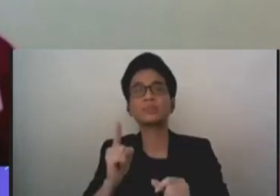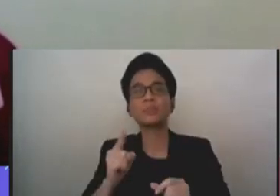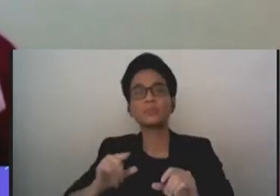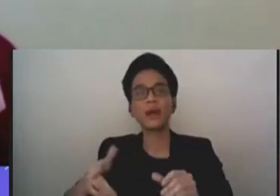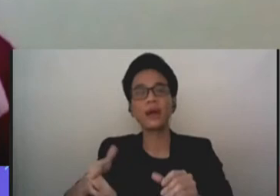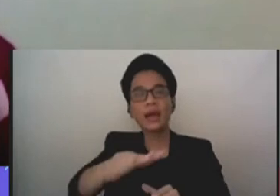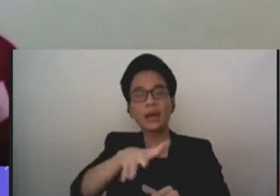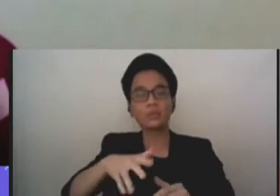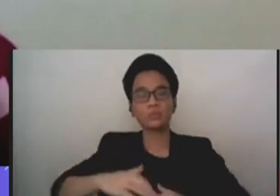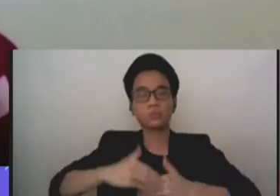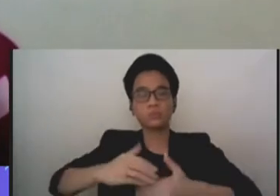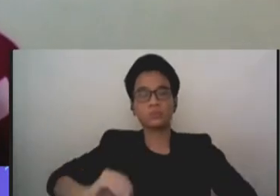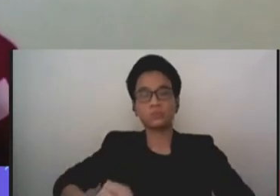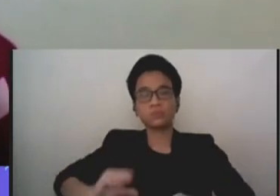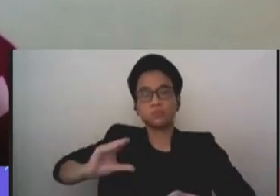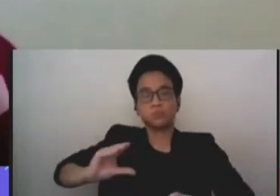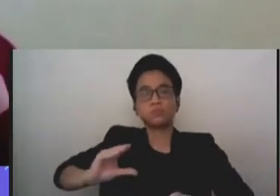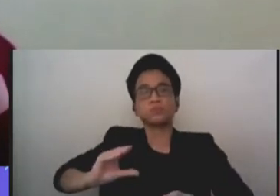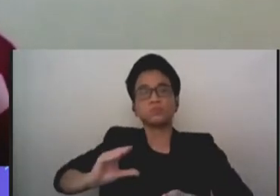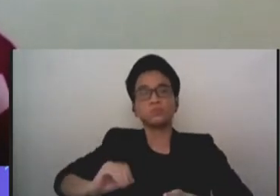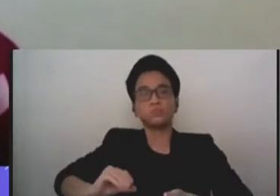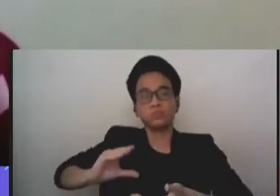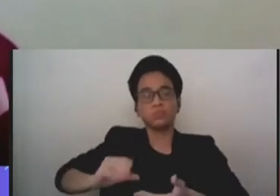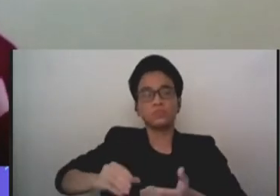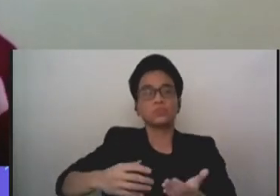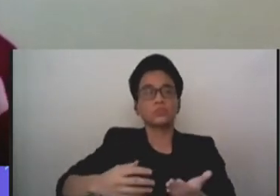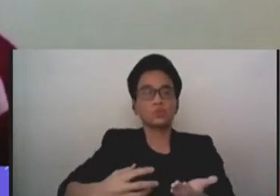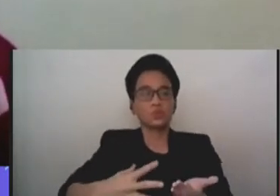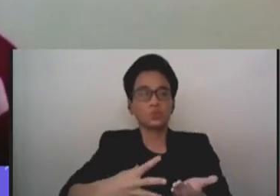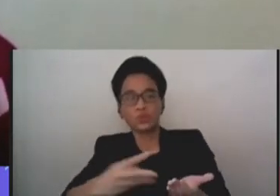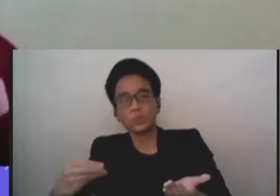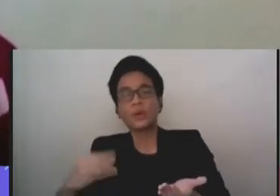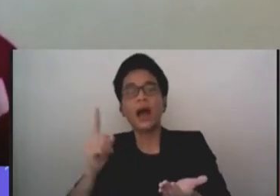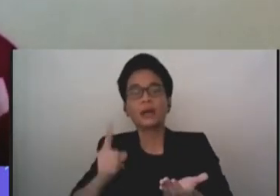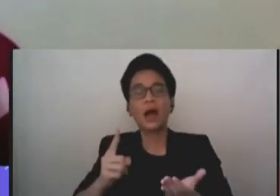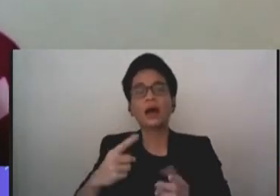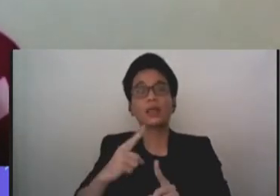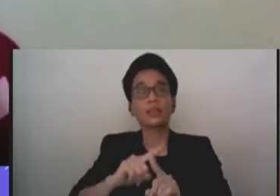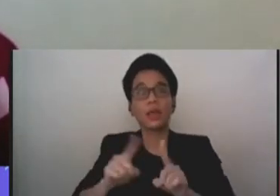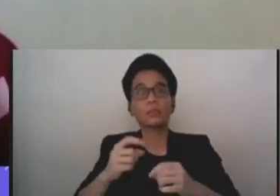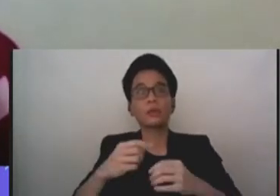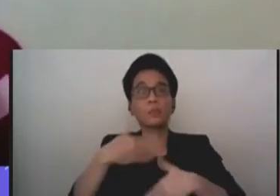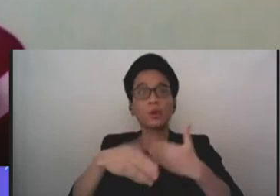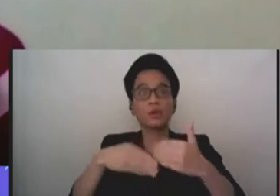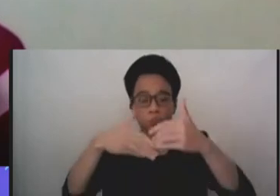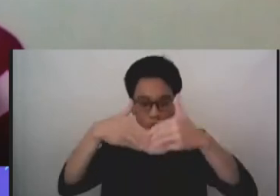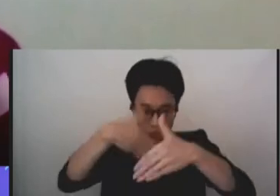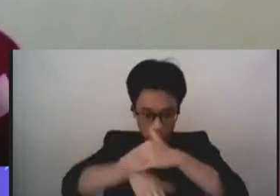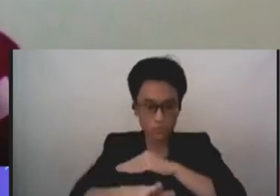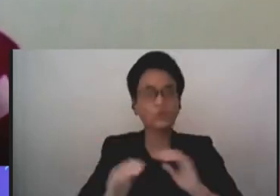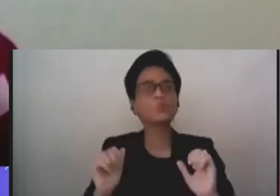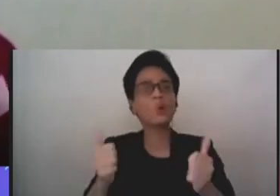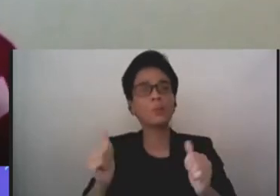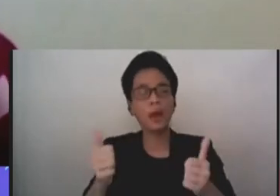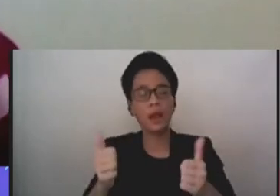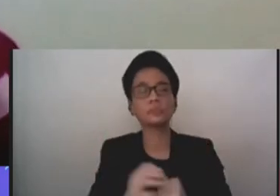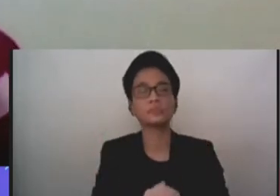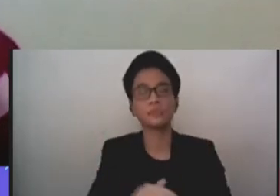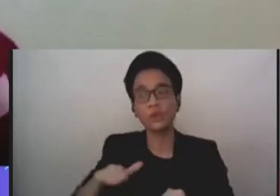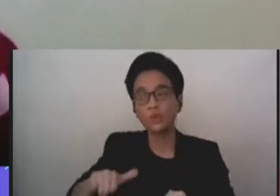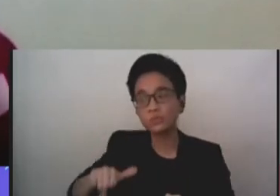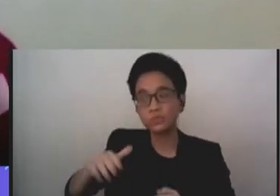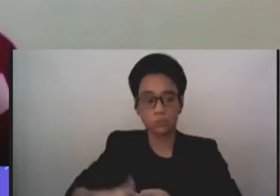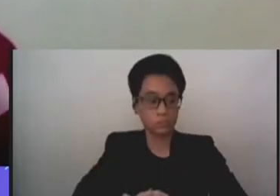tapi proses lahir tetap normal. Nah, di awal-awal kehidupan itu usia 3 bulan pernah demam